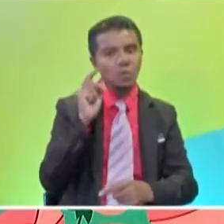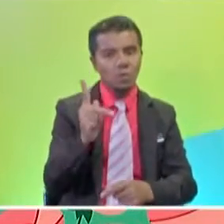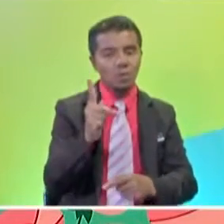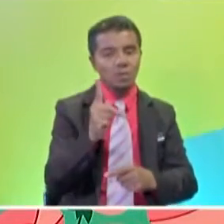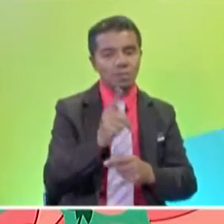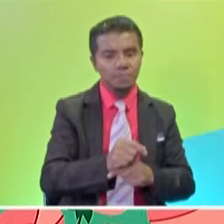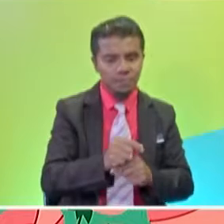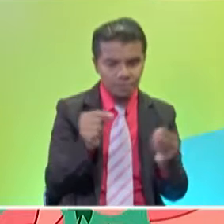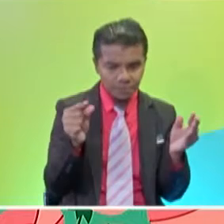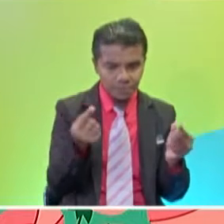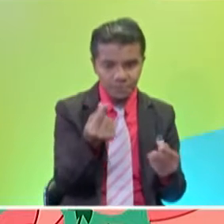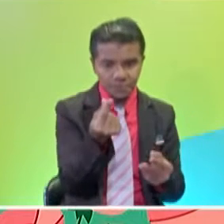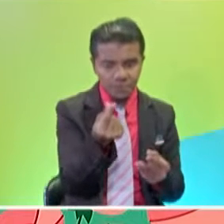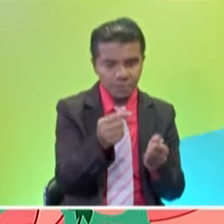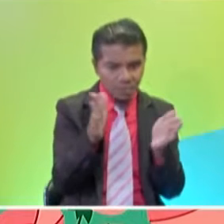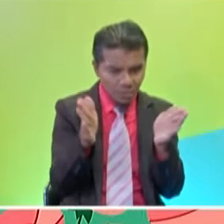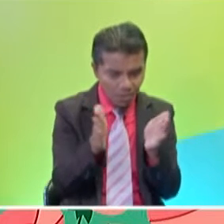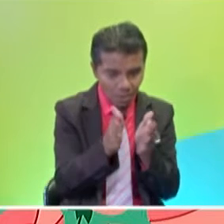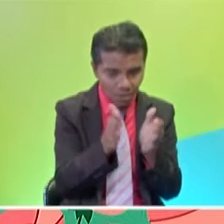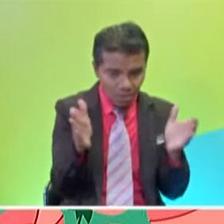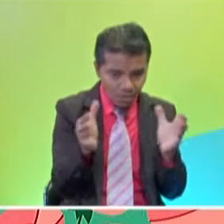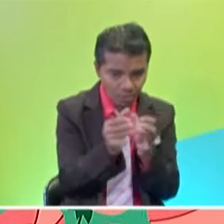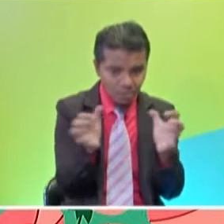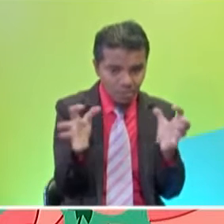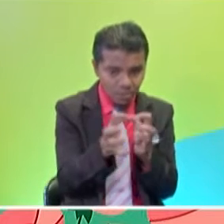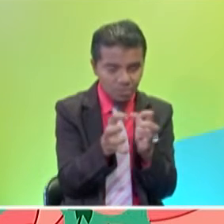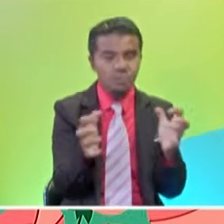isi yang padat, tidak